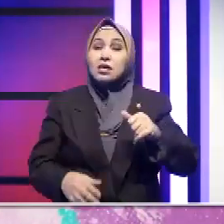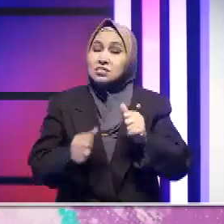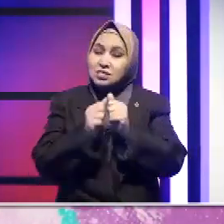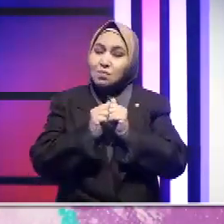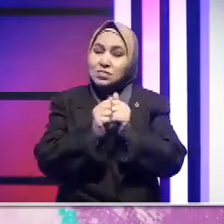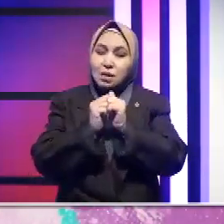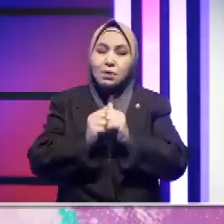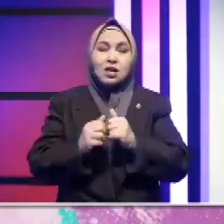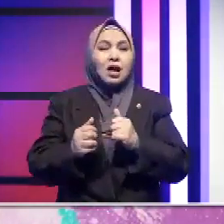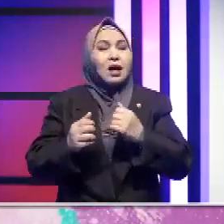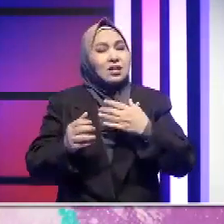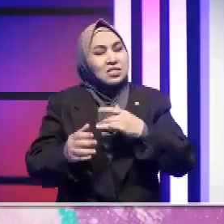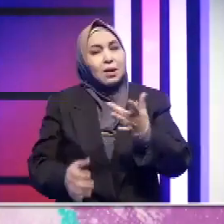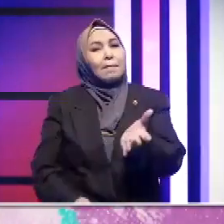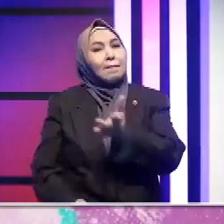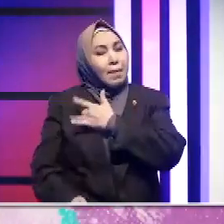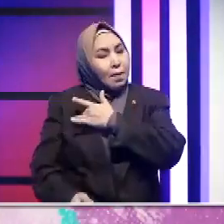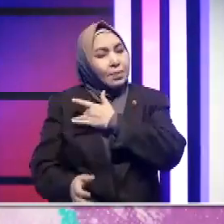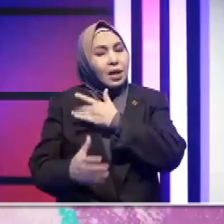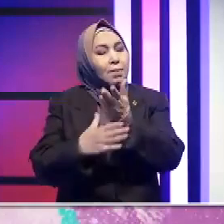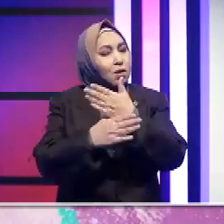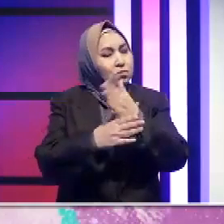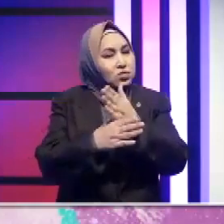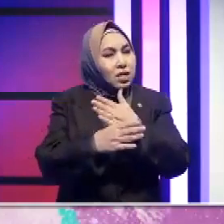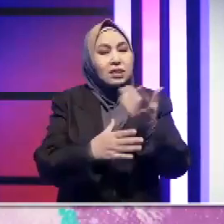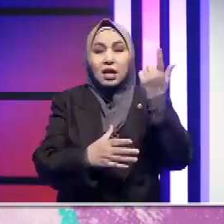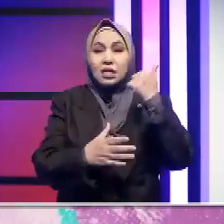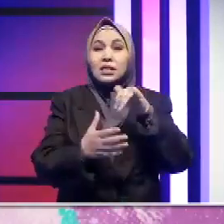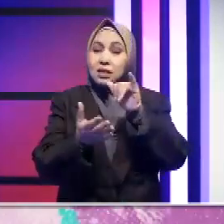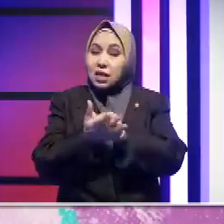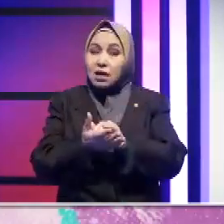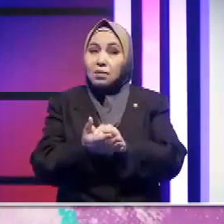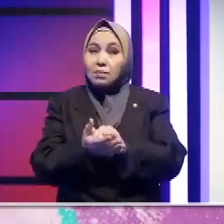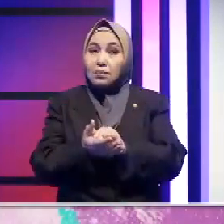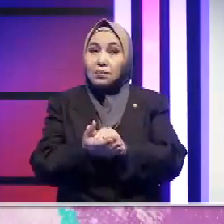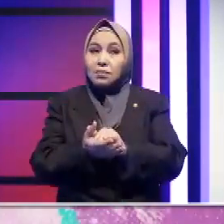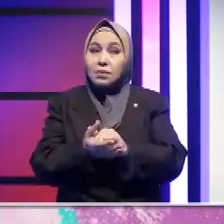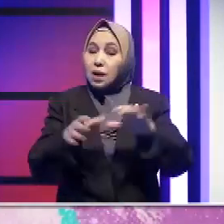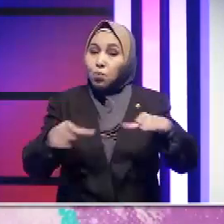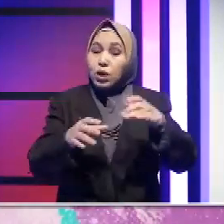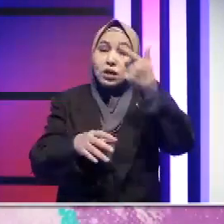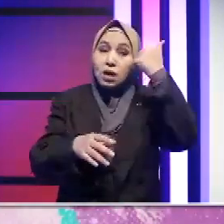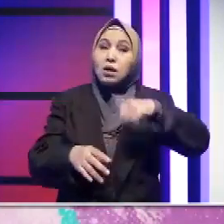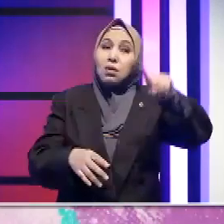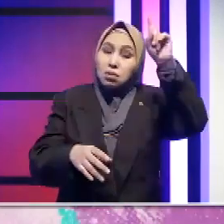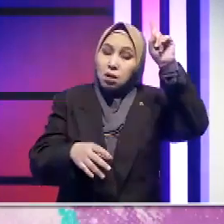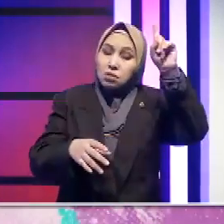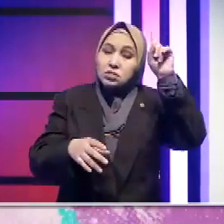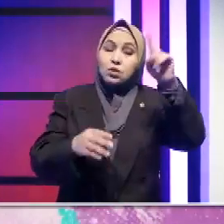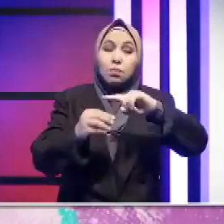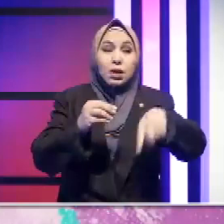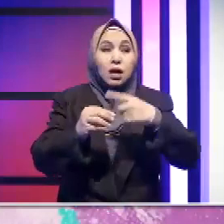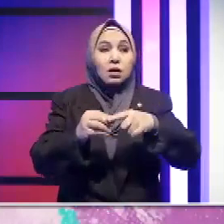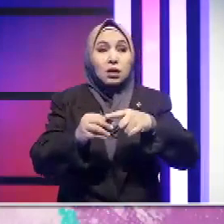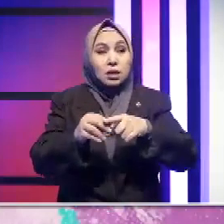saya terkesan dengan pukul Yi sebentar tadi bahwa buat kerana Allah ini adalah suatu perkara